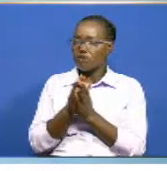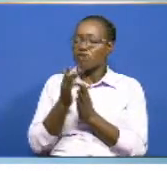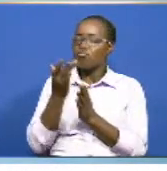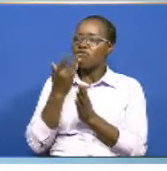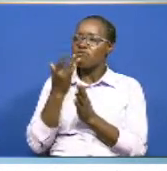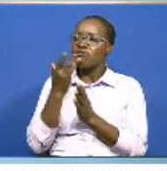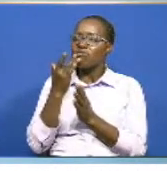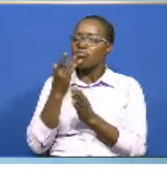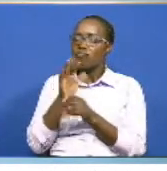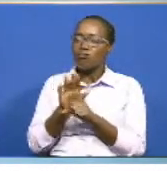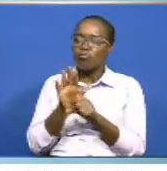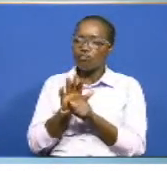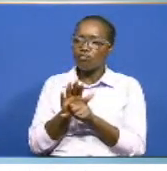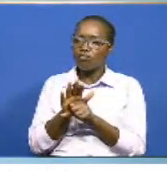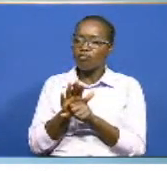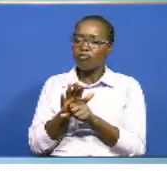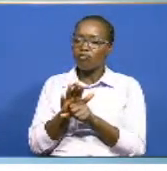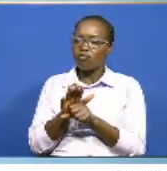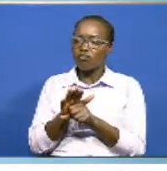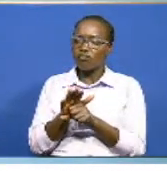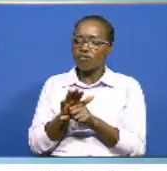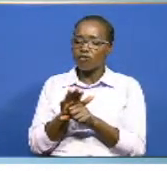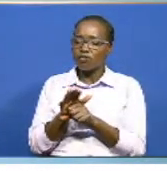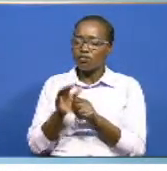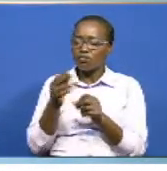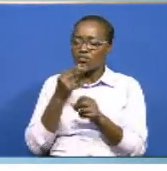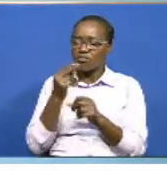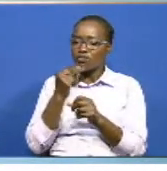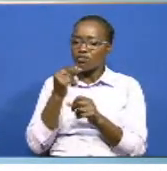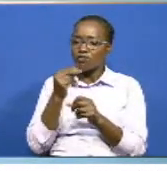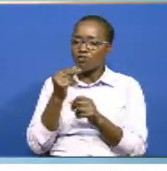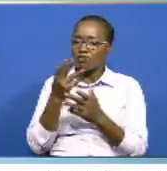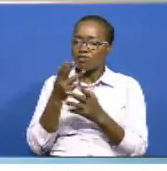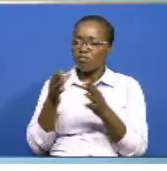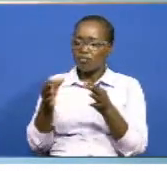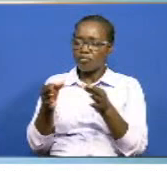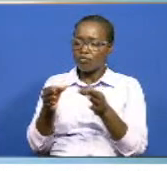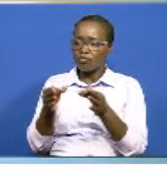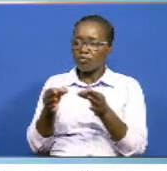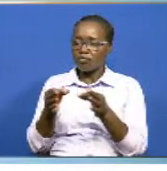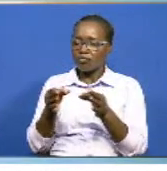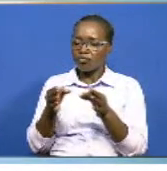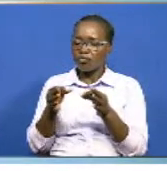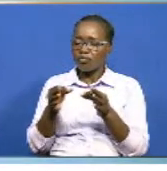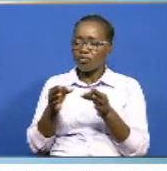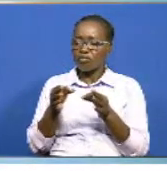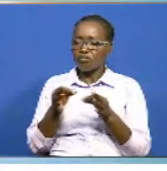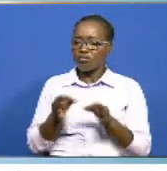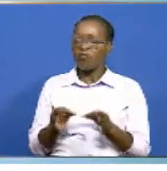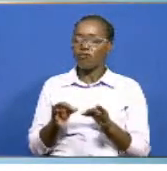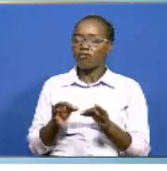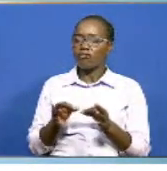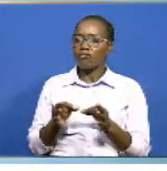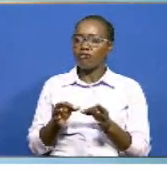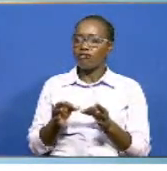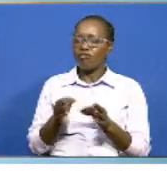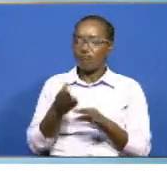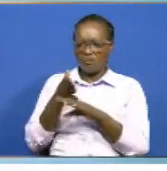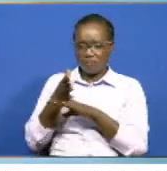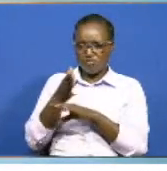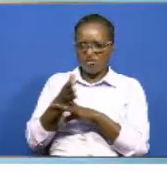wafuasi wengi, iliweza kufanya crackdown ya kutoa zile account zenye zimetengenezwa na watu gushi.